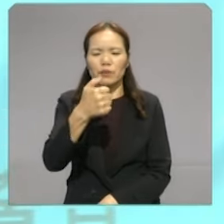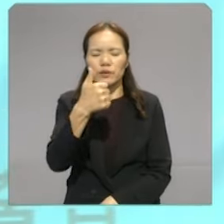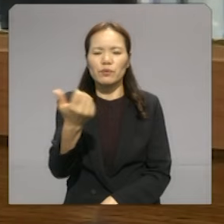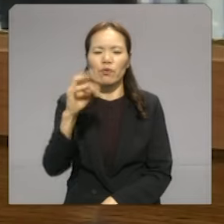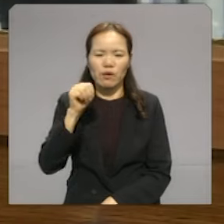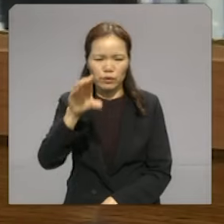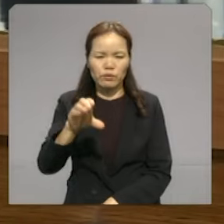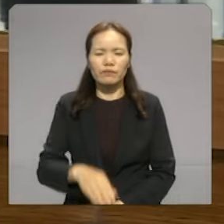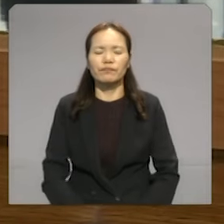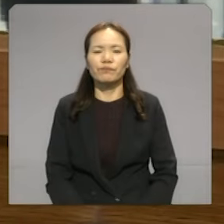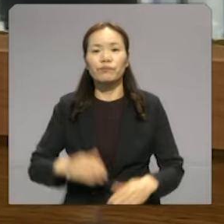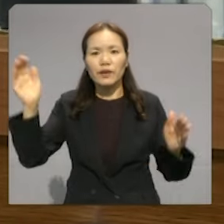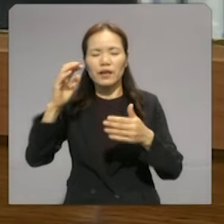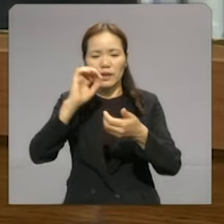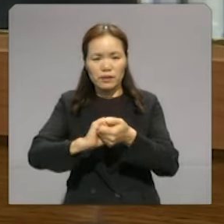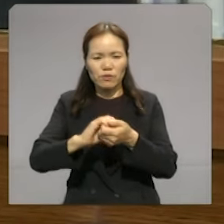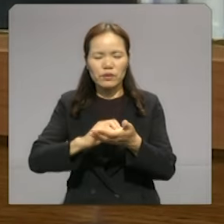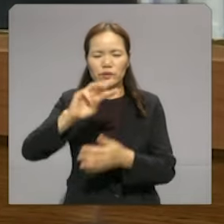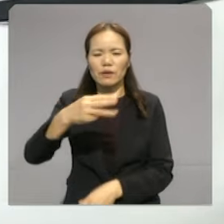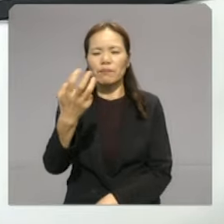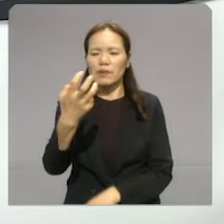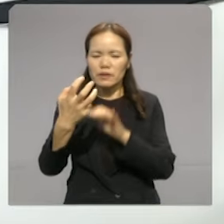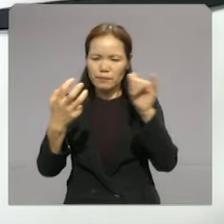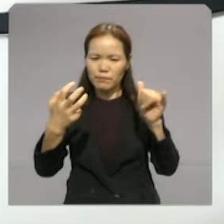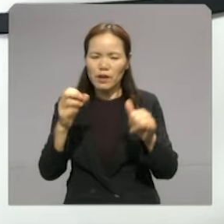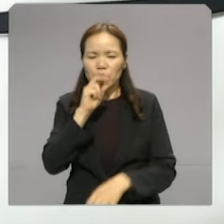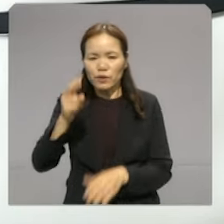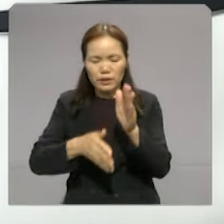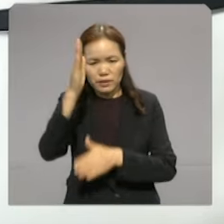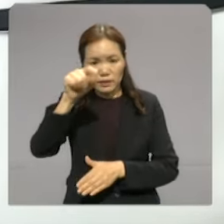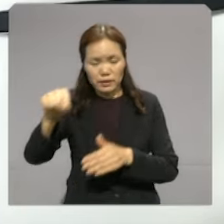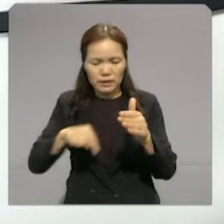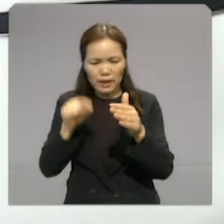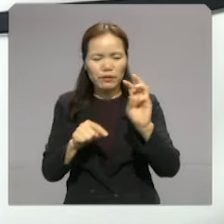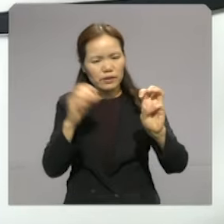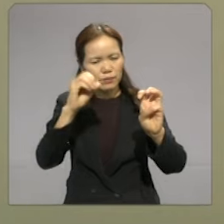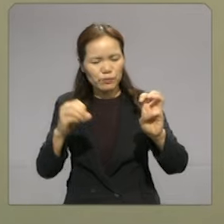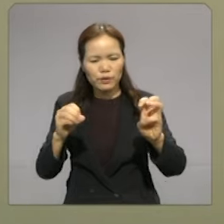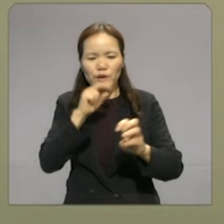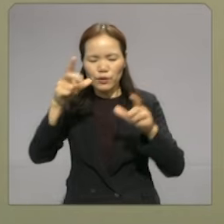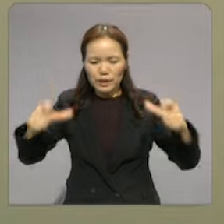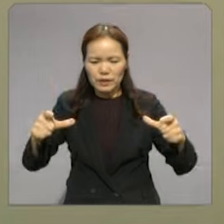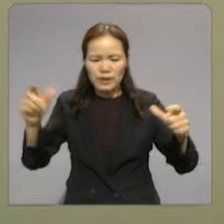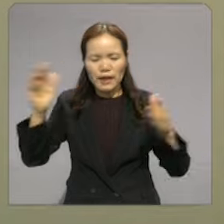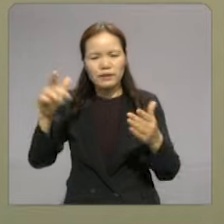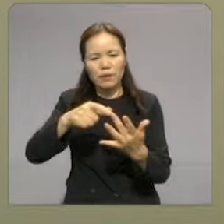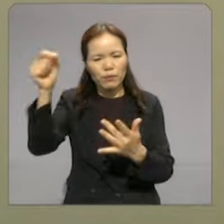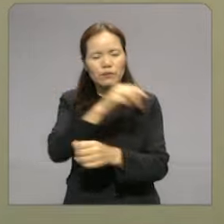투입합니다. 학생 정원은 380여 명으로 용인시는 이중 30%를 지역 인재로 선발한다는